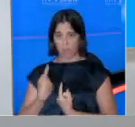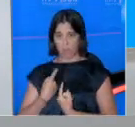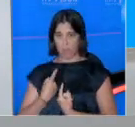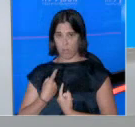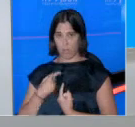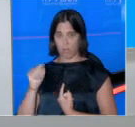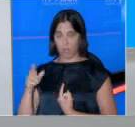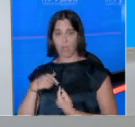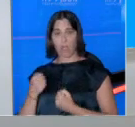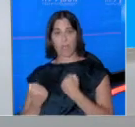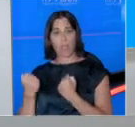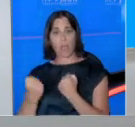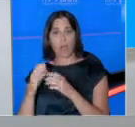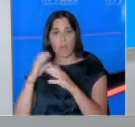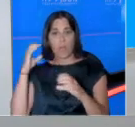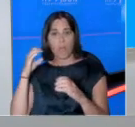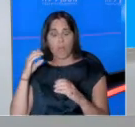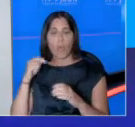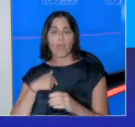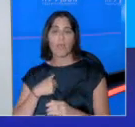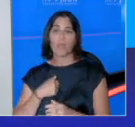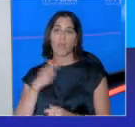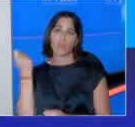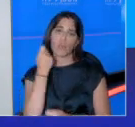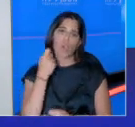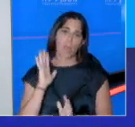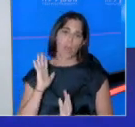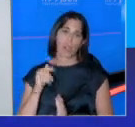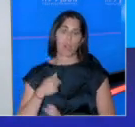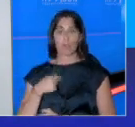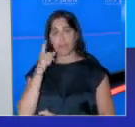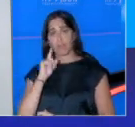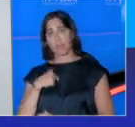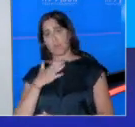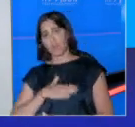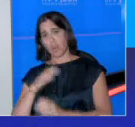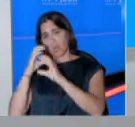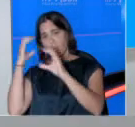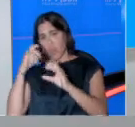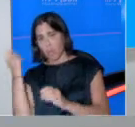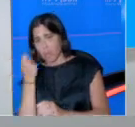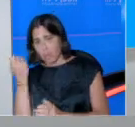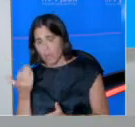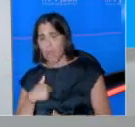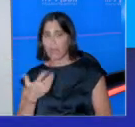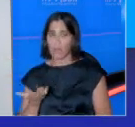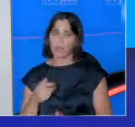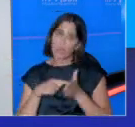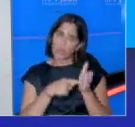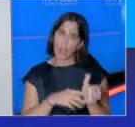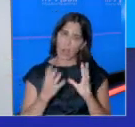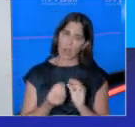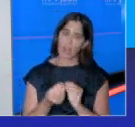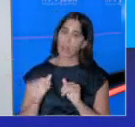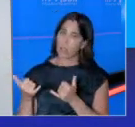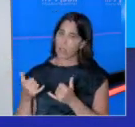בשבוס, גם לתחבורה ציבורית בשבת בתוך שכונות. אני לא יודע, אני לא יודע כמה אני רוצה תחבורה ציבורית בשבת, וכדוגמה כללית, אבל אוקיי. אני אגיד להתרה משהו, נכון,